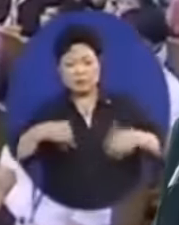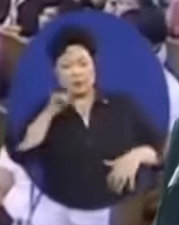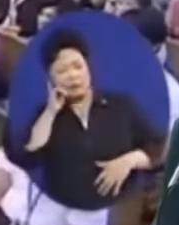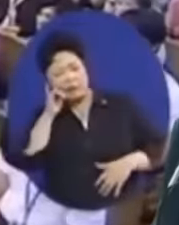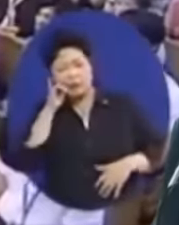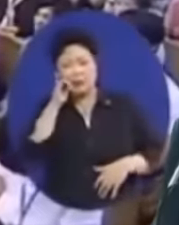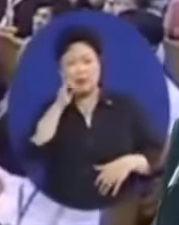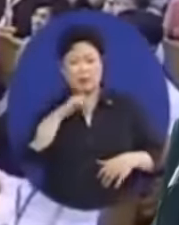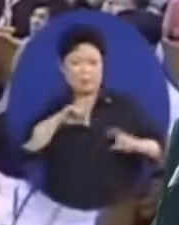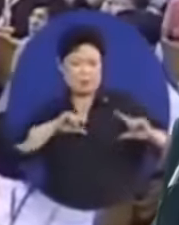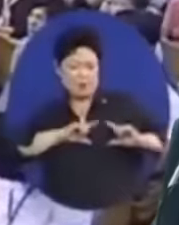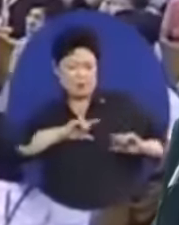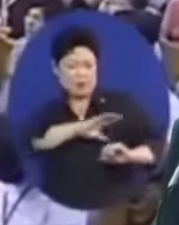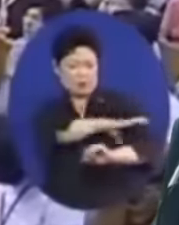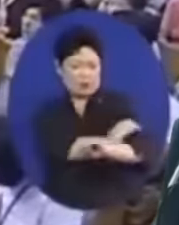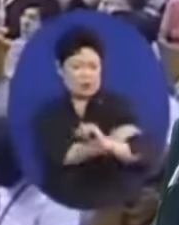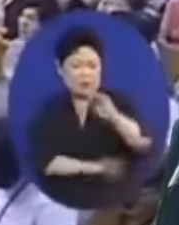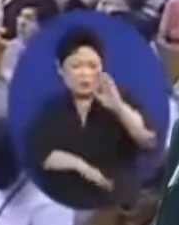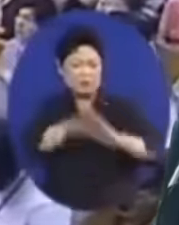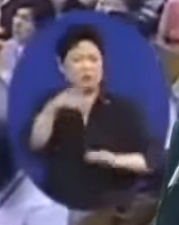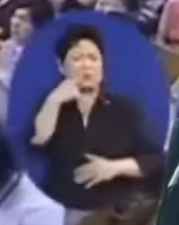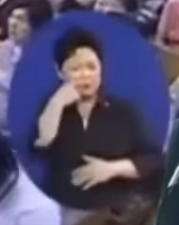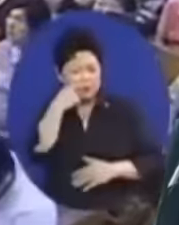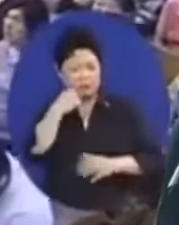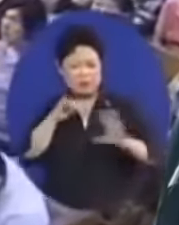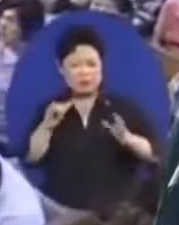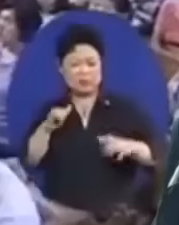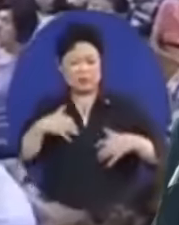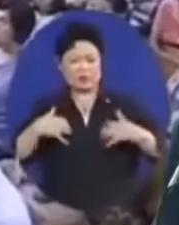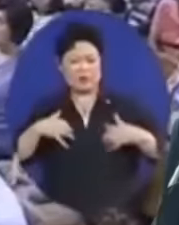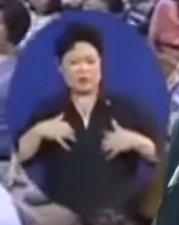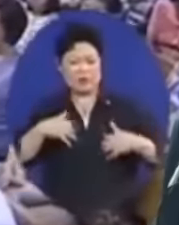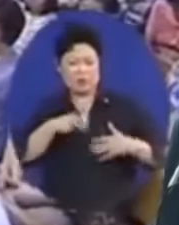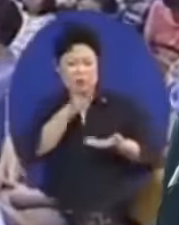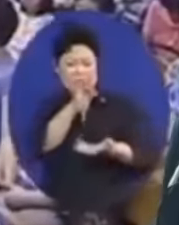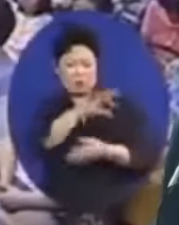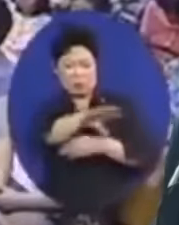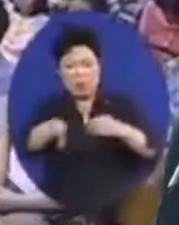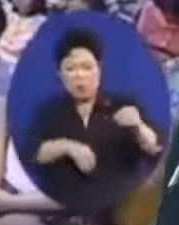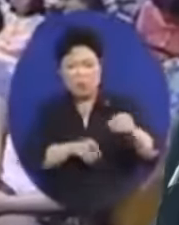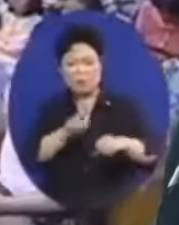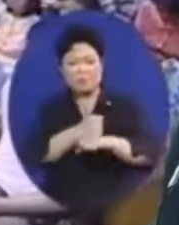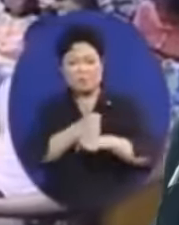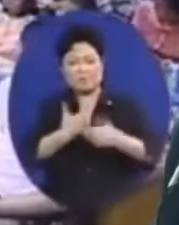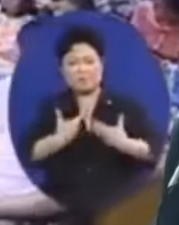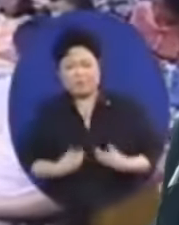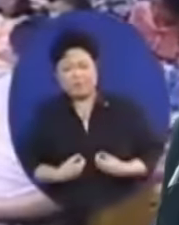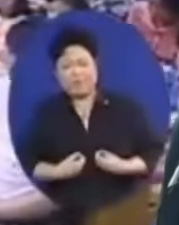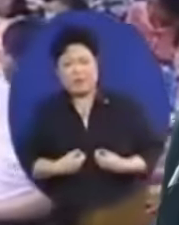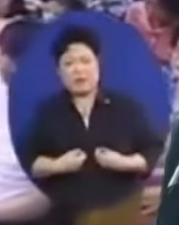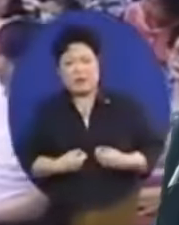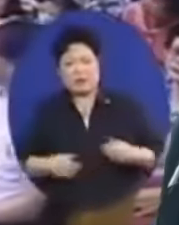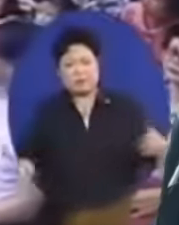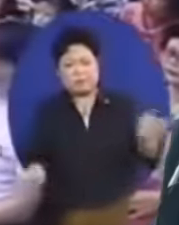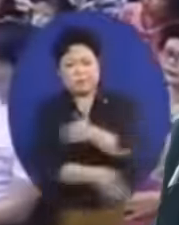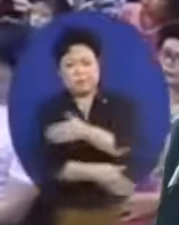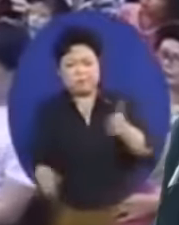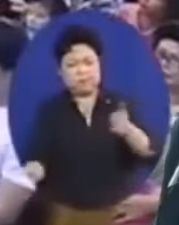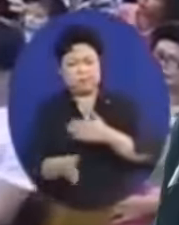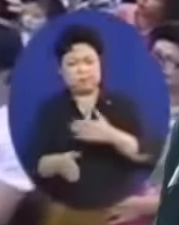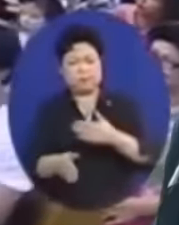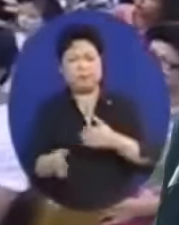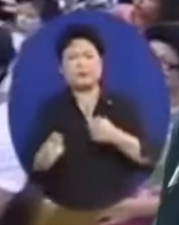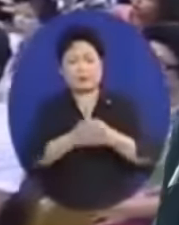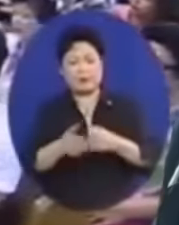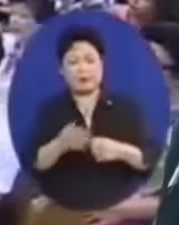명예나 권세로 채울 수가 없다. 왜냐하면 세상 쾌락과 물질은 오히려 실망과 불만족과 허무만을 갖게 안게 해주기 때문이다.